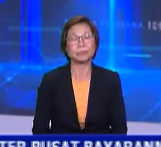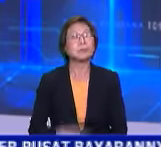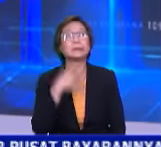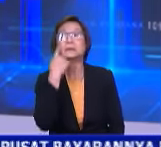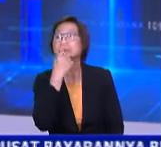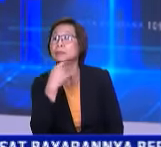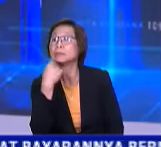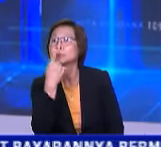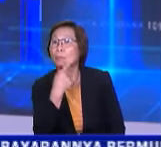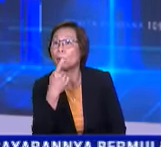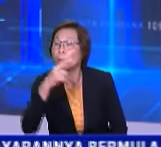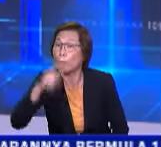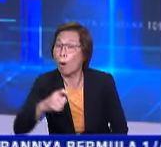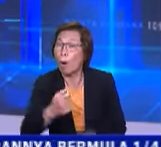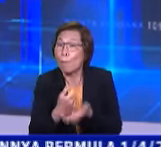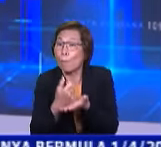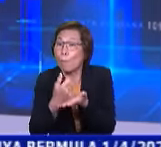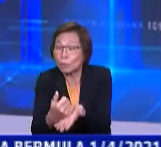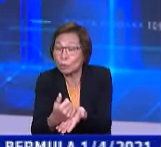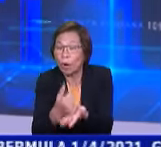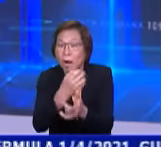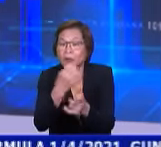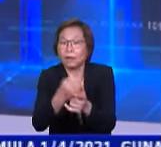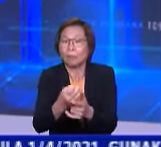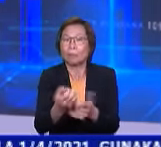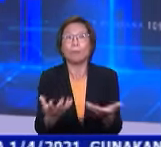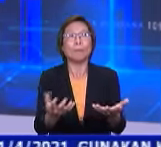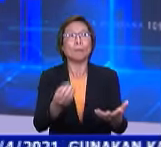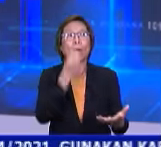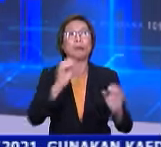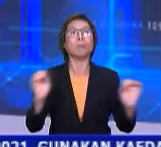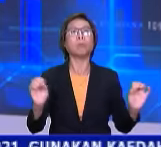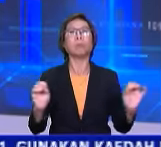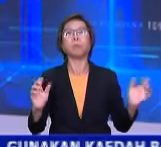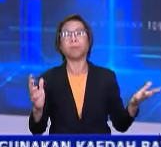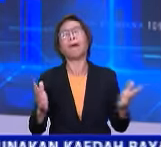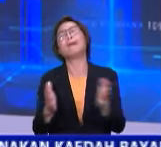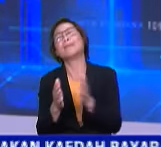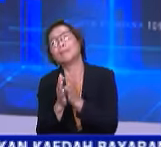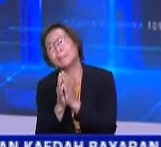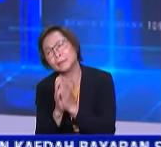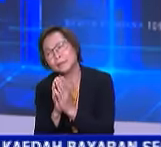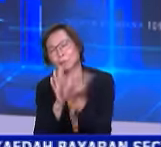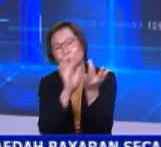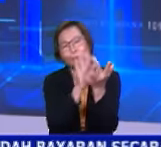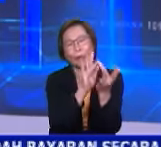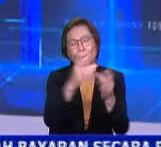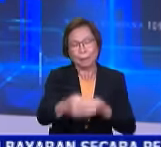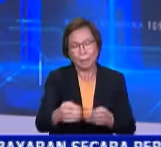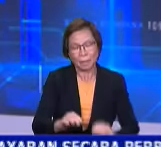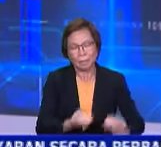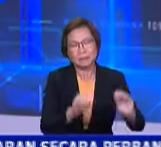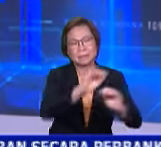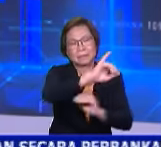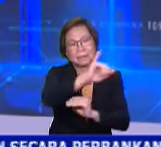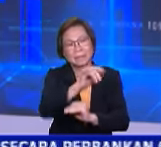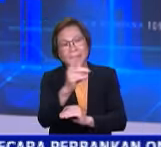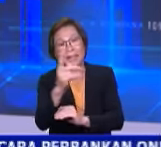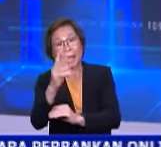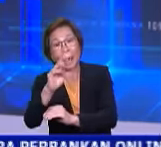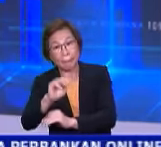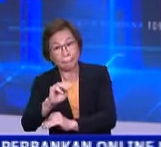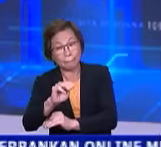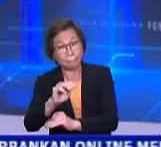Mana-mana pihak yang memerlukan bantuan atau terputus bekalan makanan diminta menghubungi Bilik Gerakan Jabatan Kebajikan